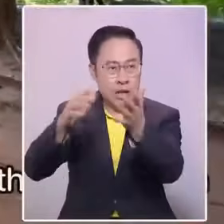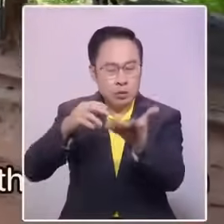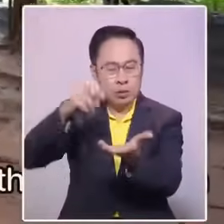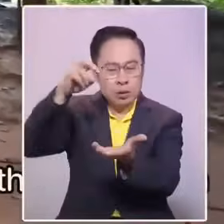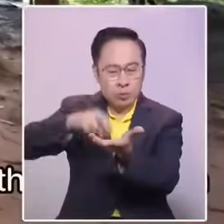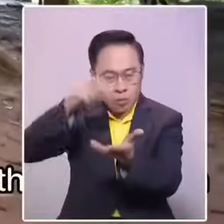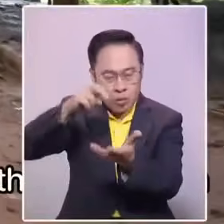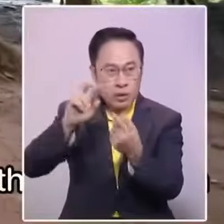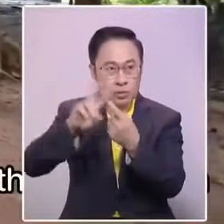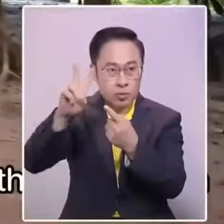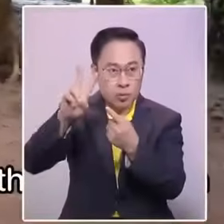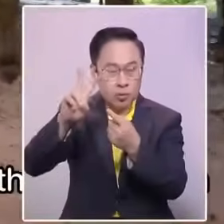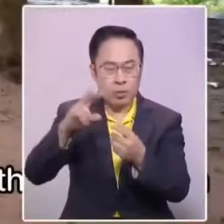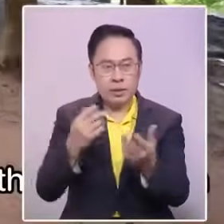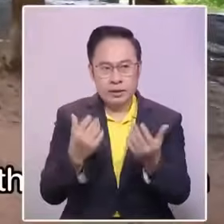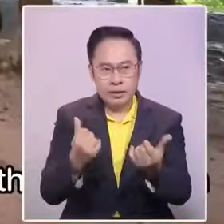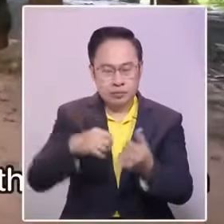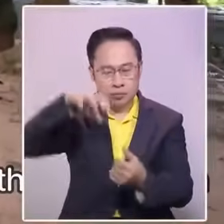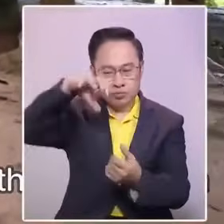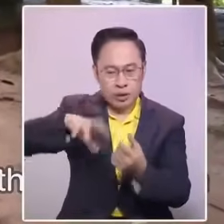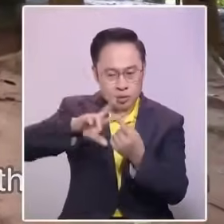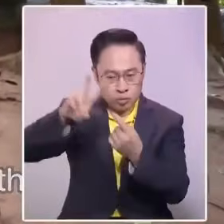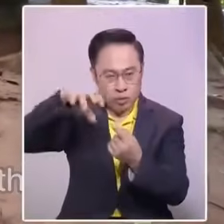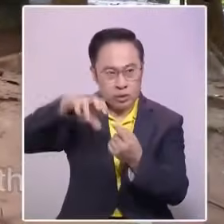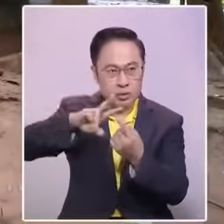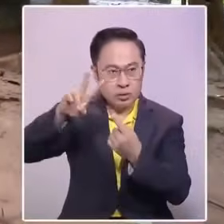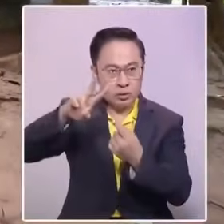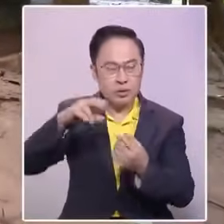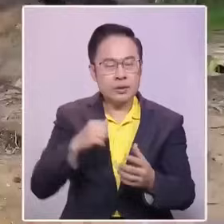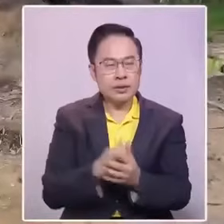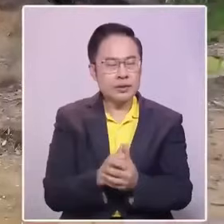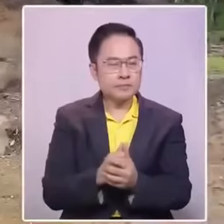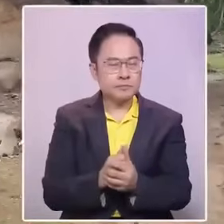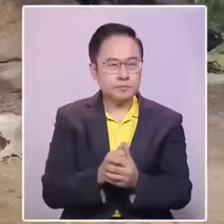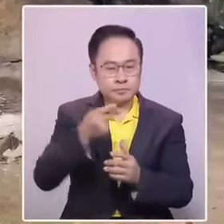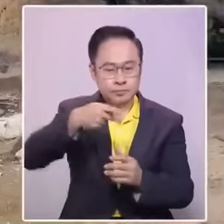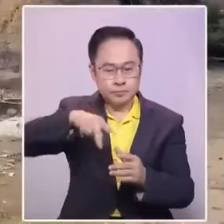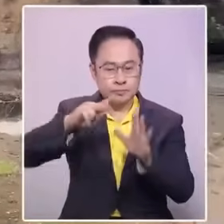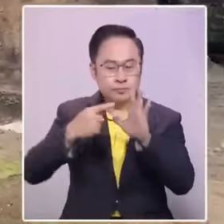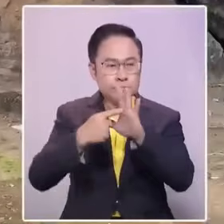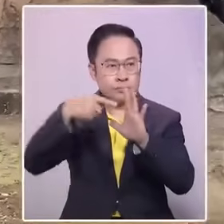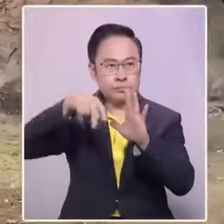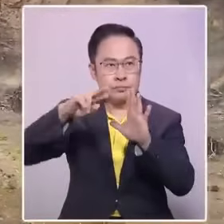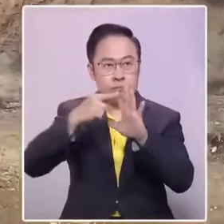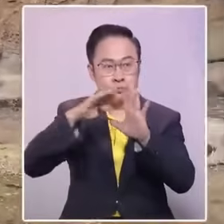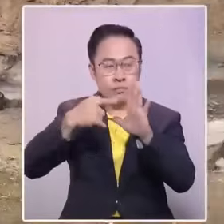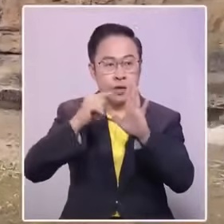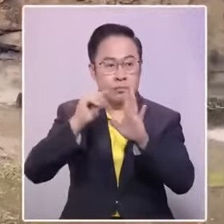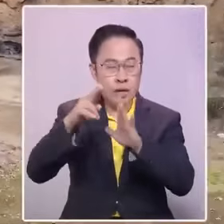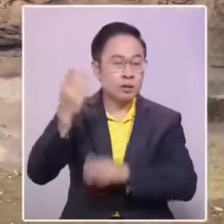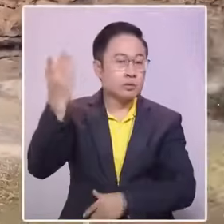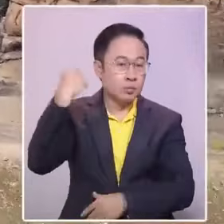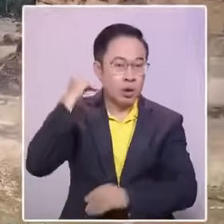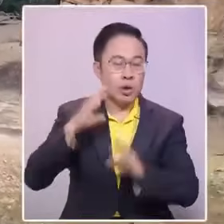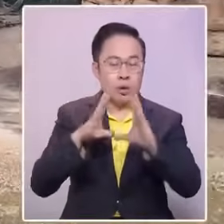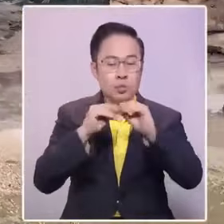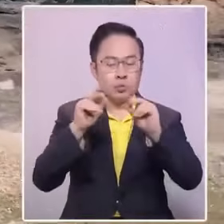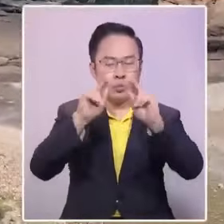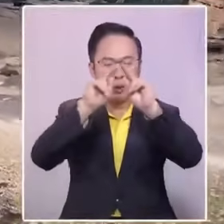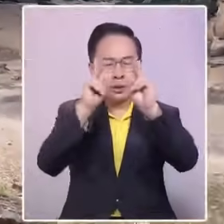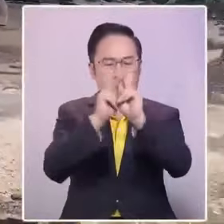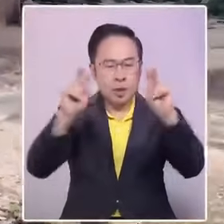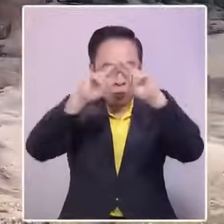46ที่กรุงนิวเดลีสาธารณรัฐอินเดียเมื่อวานนี้นะครับก็ประกาศกันไปเมื่อตอนช่วงเย็นๆน่ะนะฮะเมื่อวาน